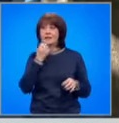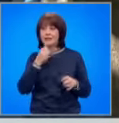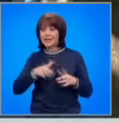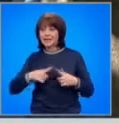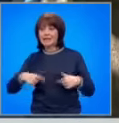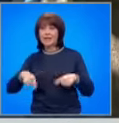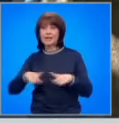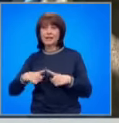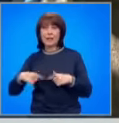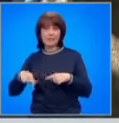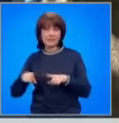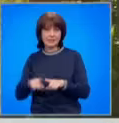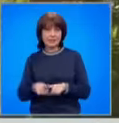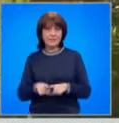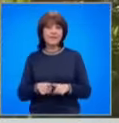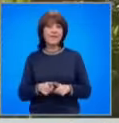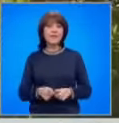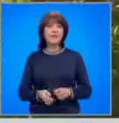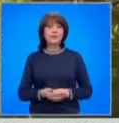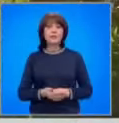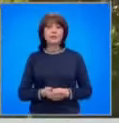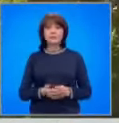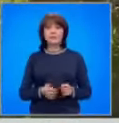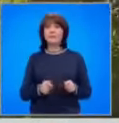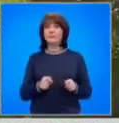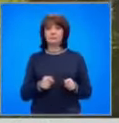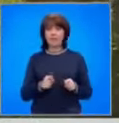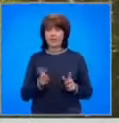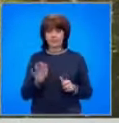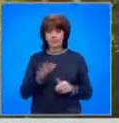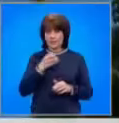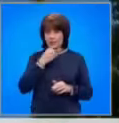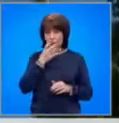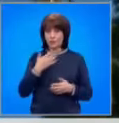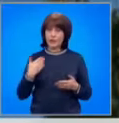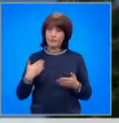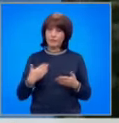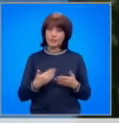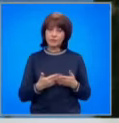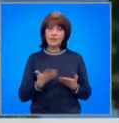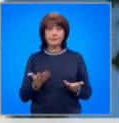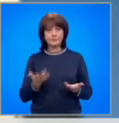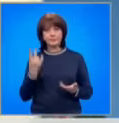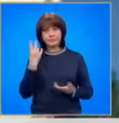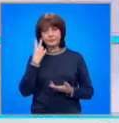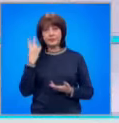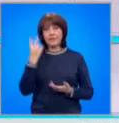мен държавата, е дигитализация на бизнеса. Дали обаче това ще се случи, предстои да разберем.